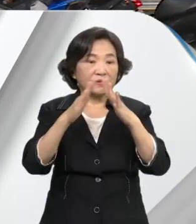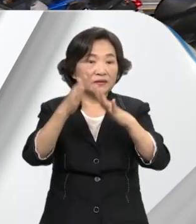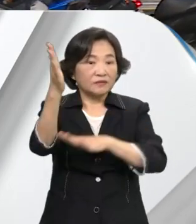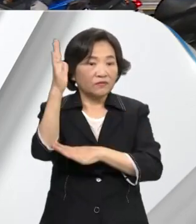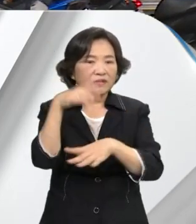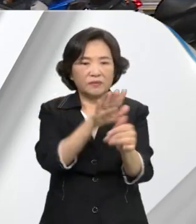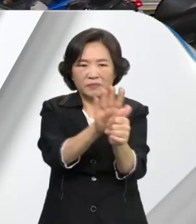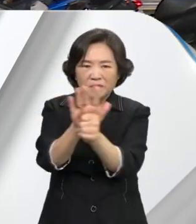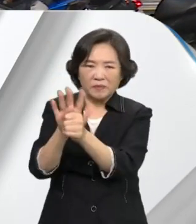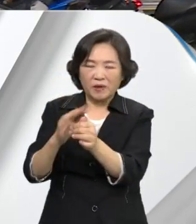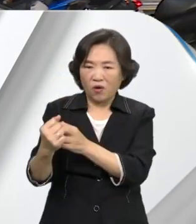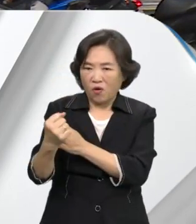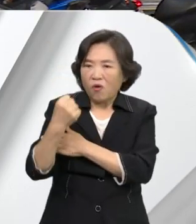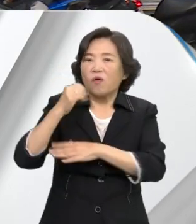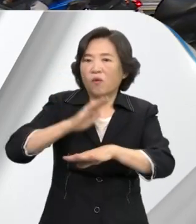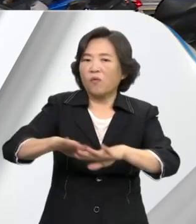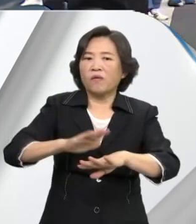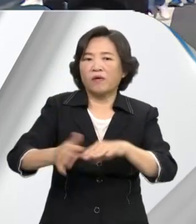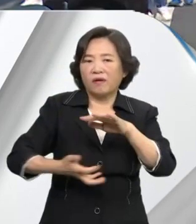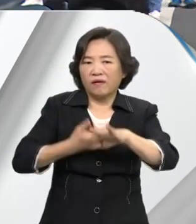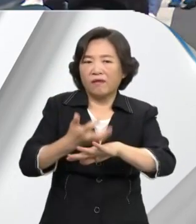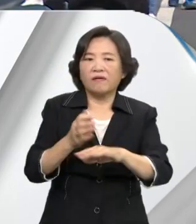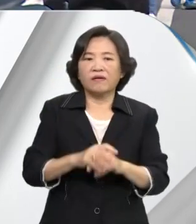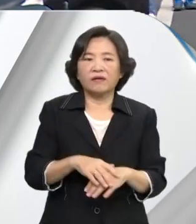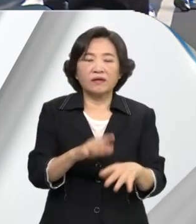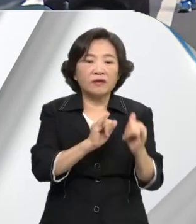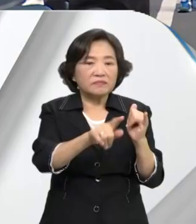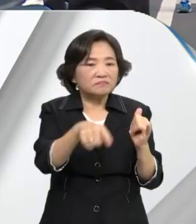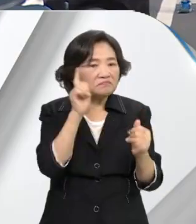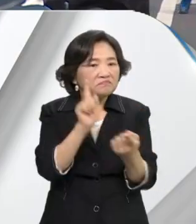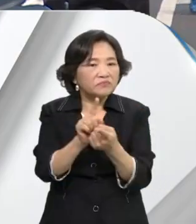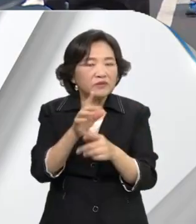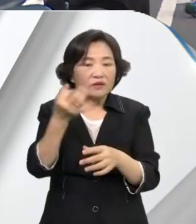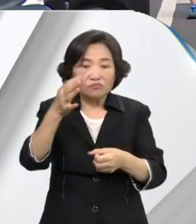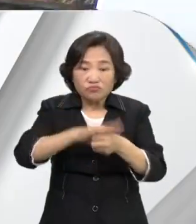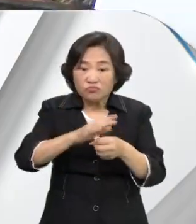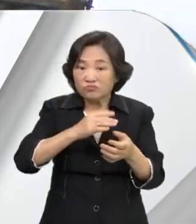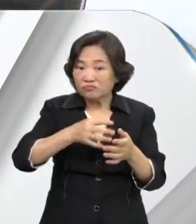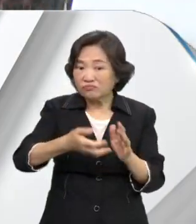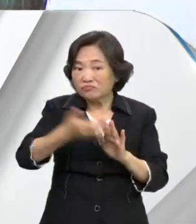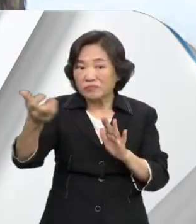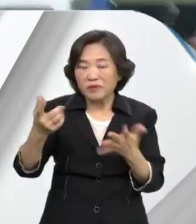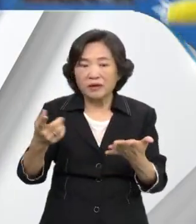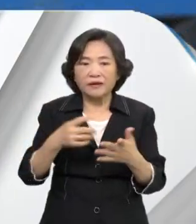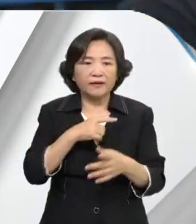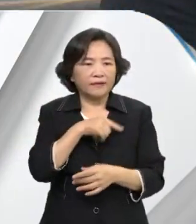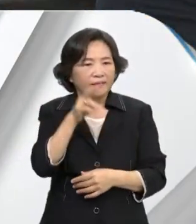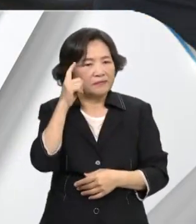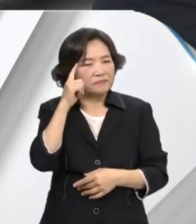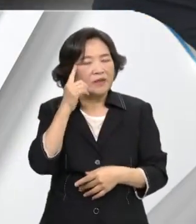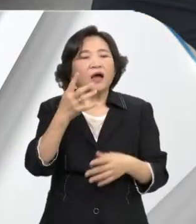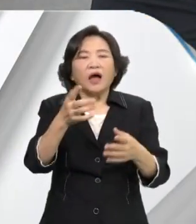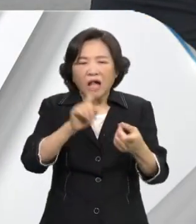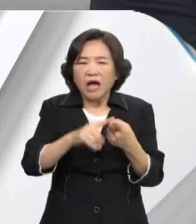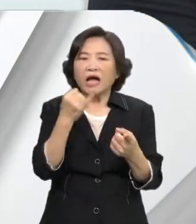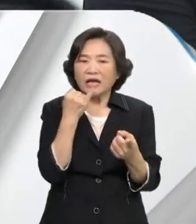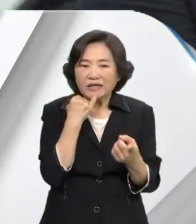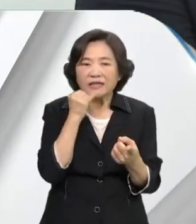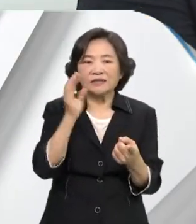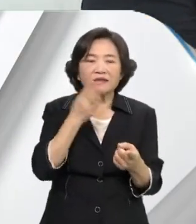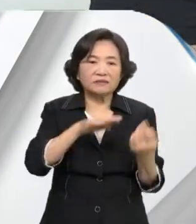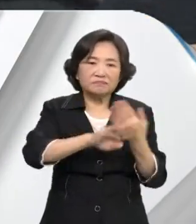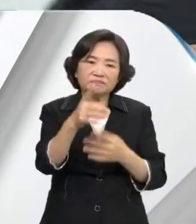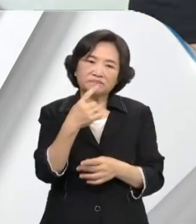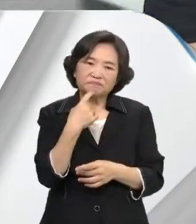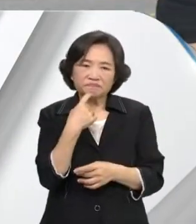动大家民众走到田野去开发，很多的乡亲对了解拆迁补偿，基本来讲是接受的。部分不了